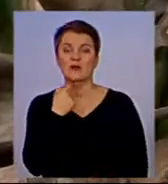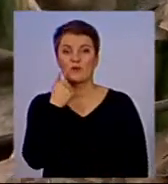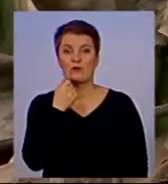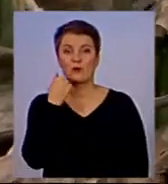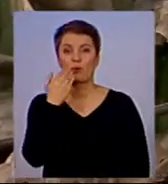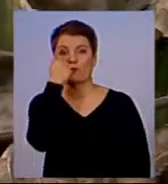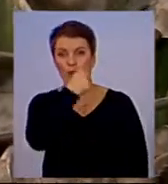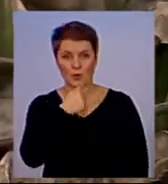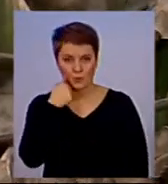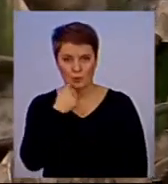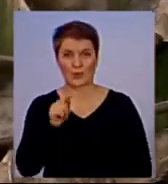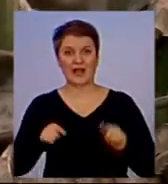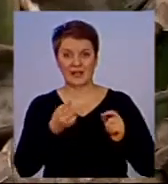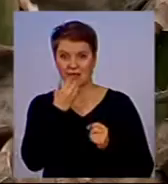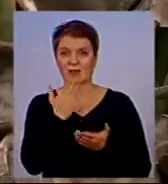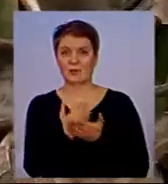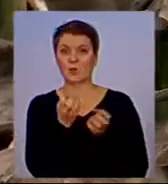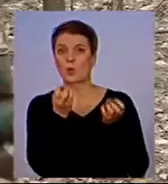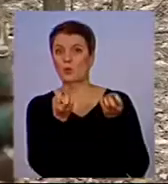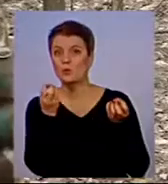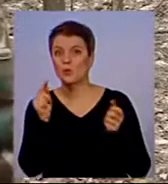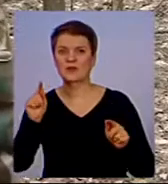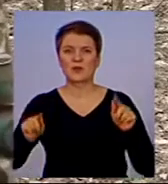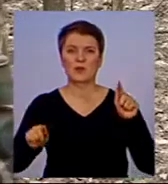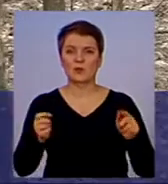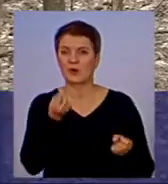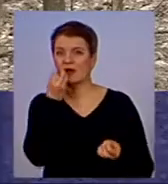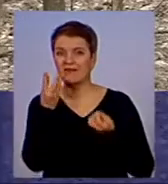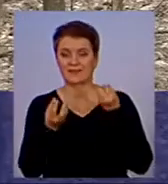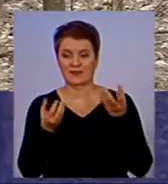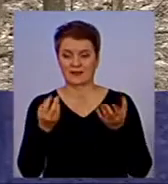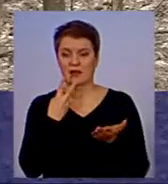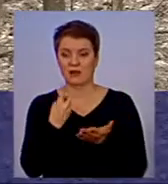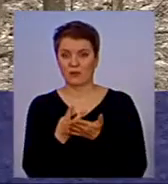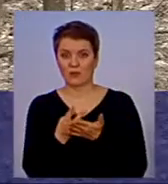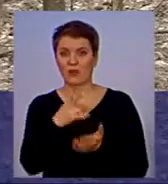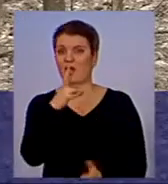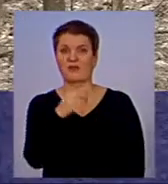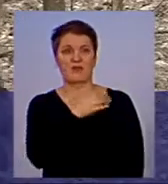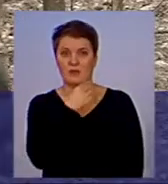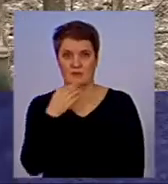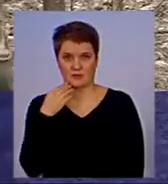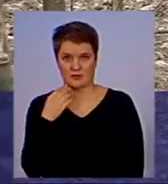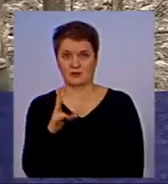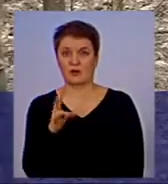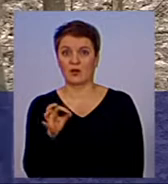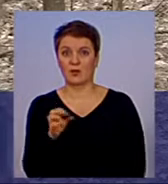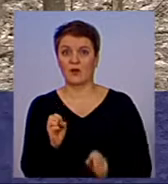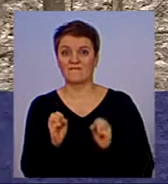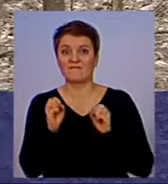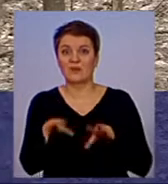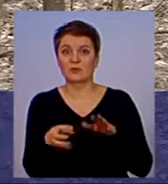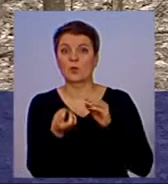вже мають бутони та поодинокі квітки. Ну, якщо подивитися, розцвіло його небагато, але він